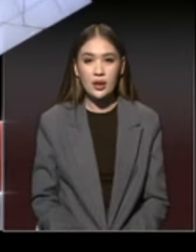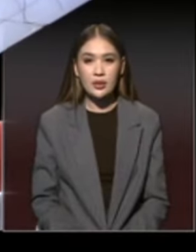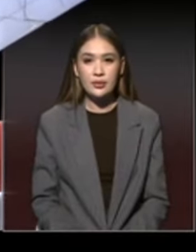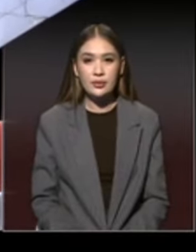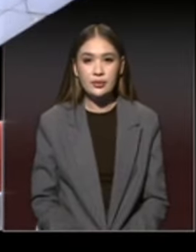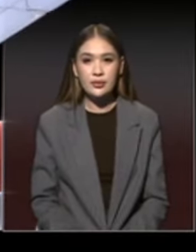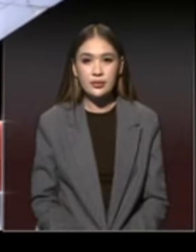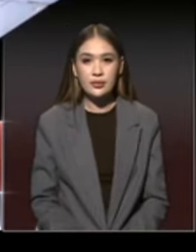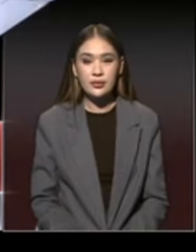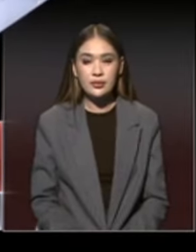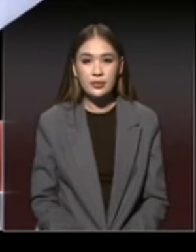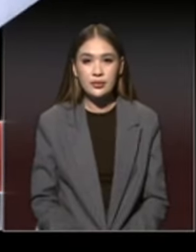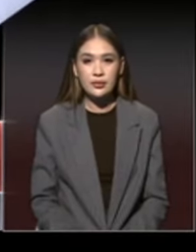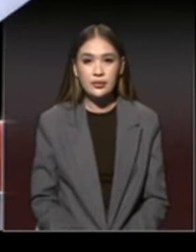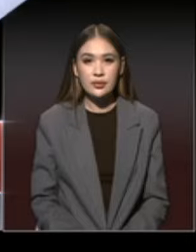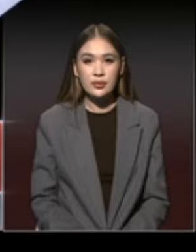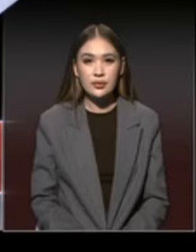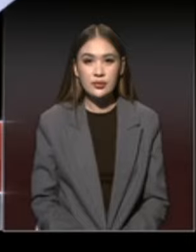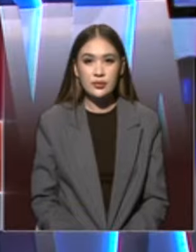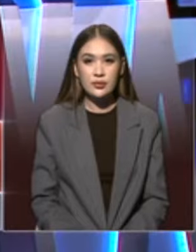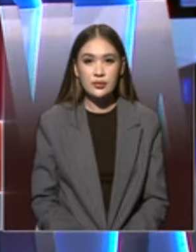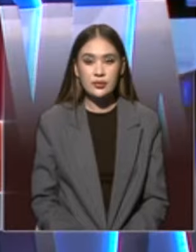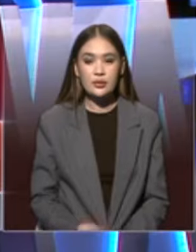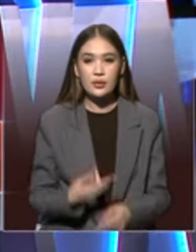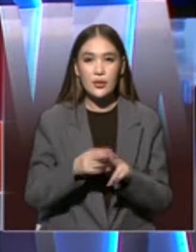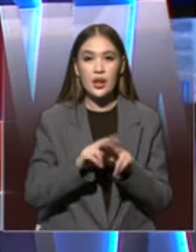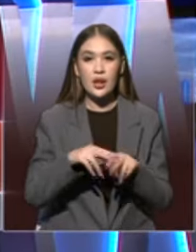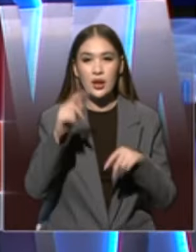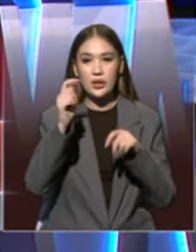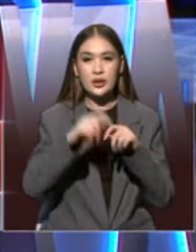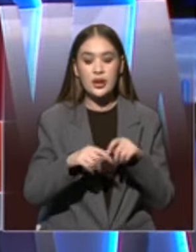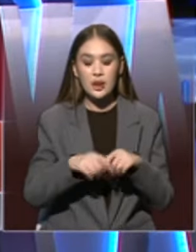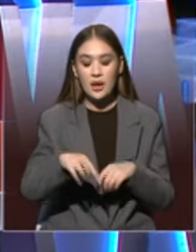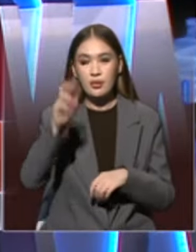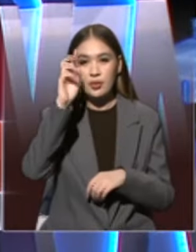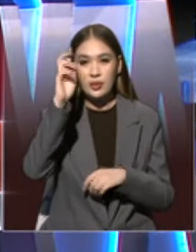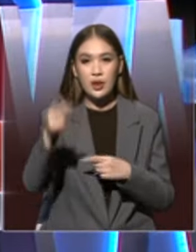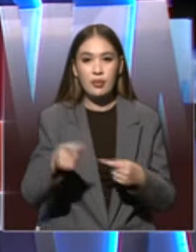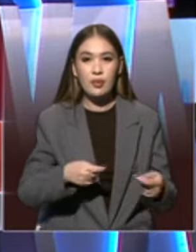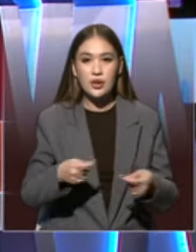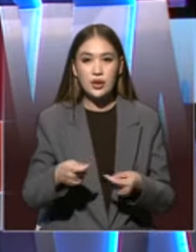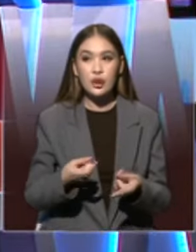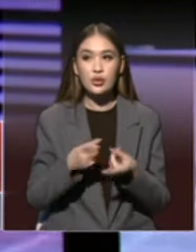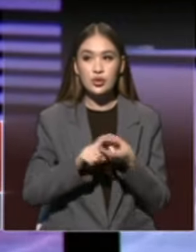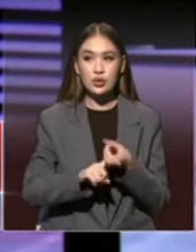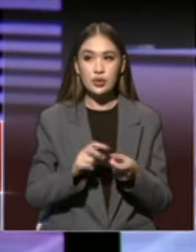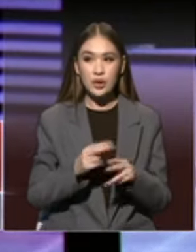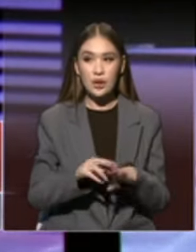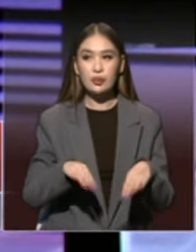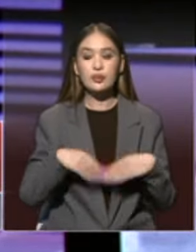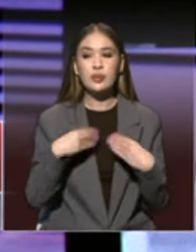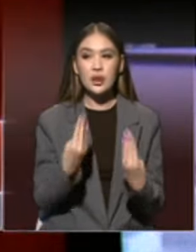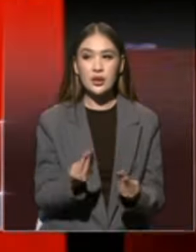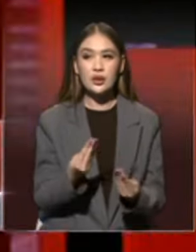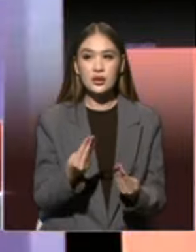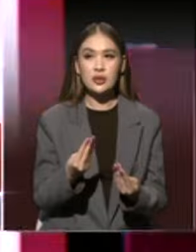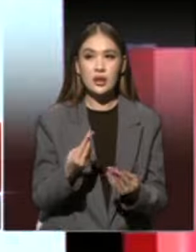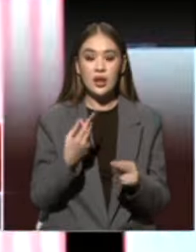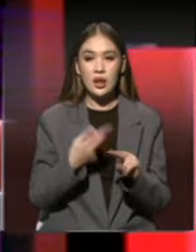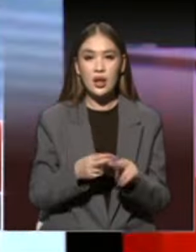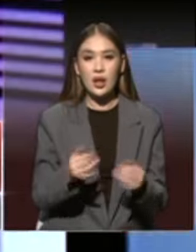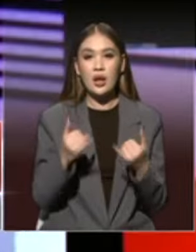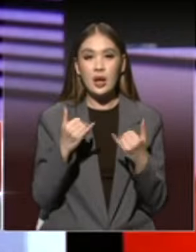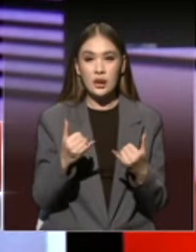Елдос мырза. Енді жалпы осындай сынақтар бұл мемлекеттік басқару жүйесіне берілетін бір сынақ деп ойлаймын. Оның